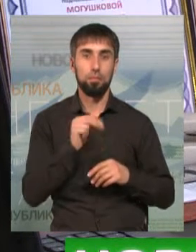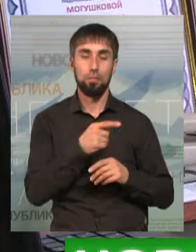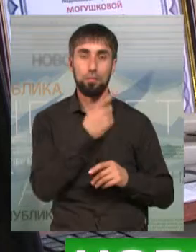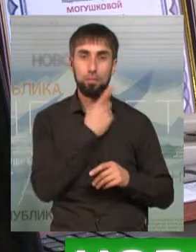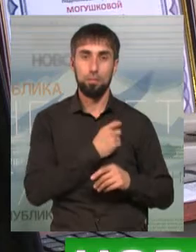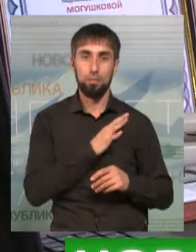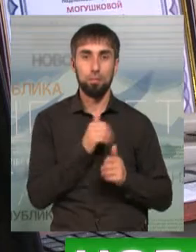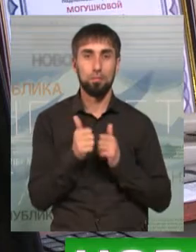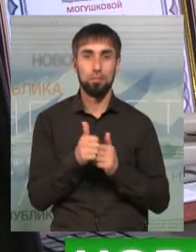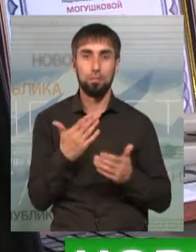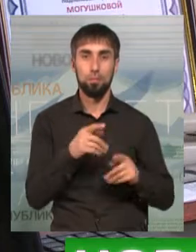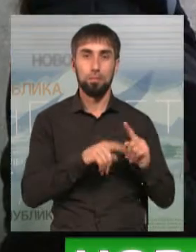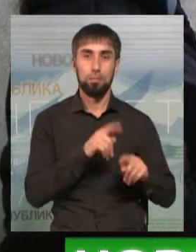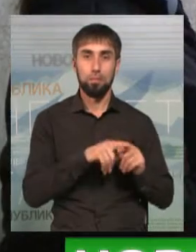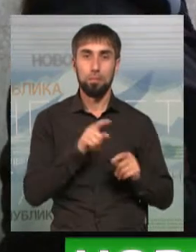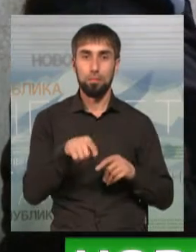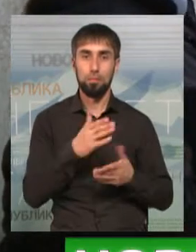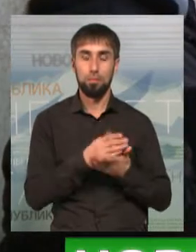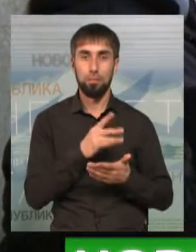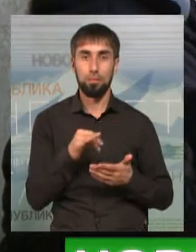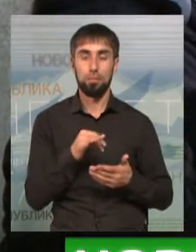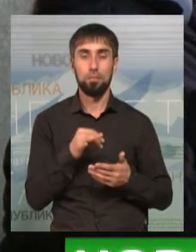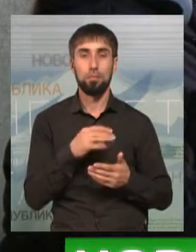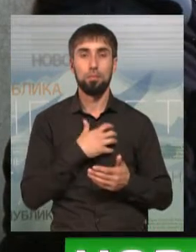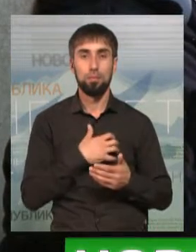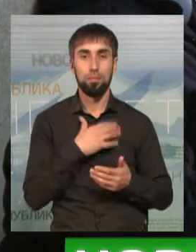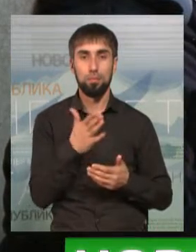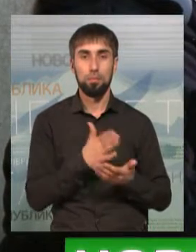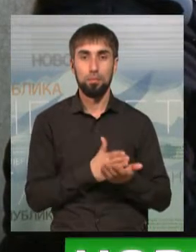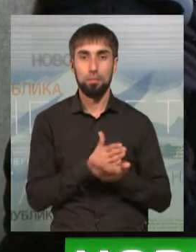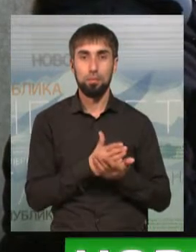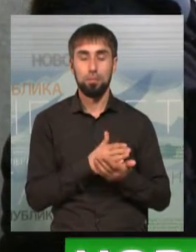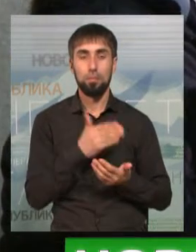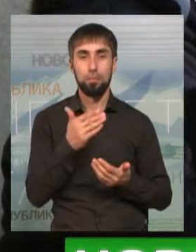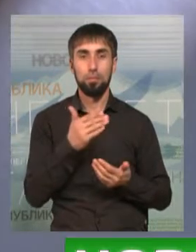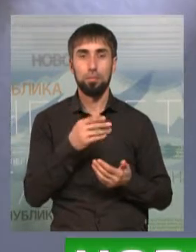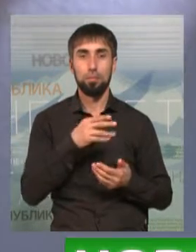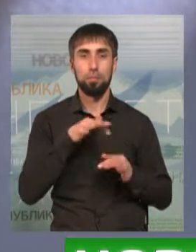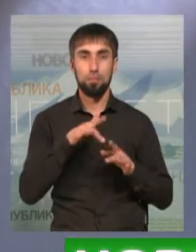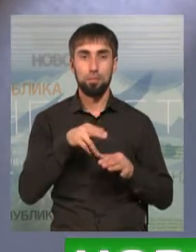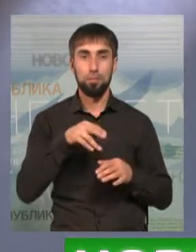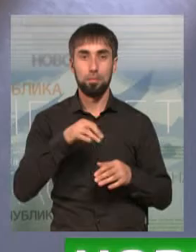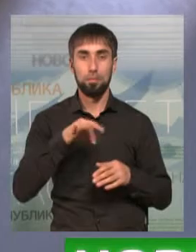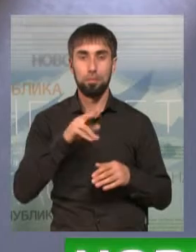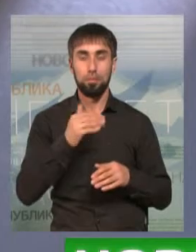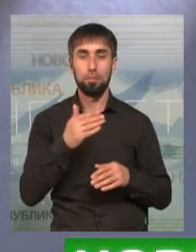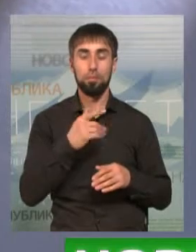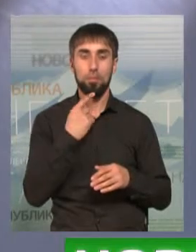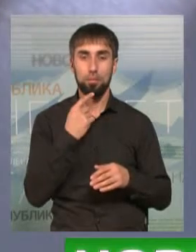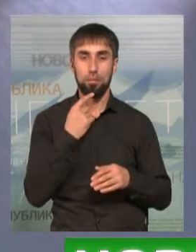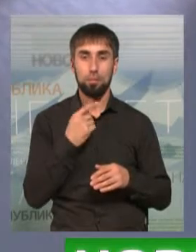сообщили там соседи или родственники. Важность заслуг сотрудников этого подразделения в деле профилактики преступности переоценить